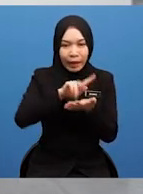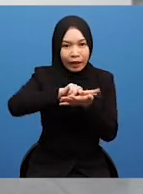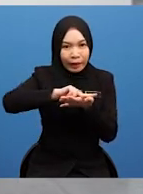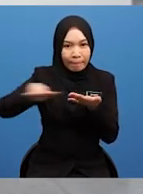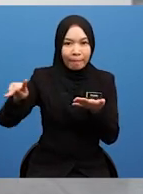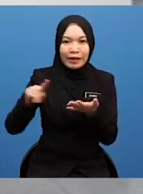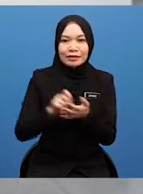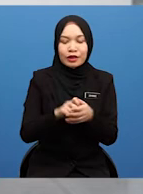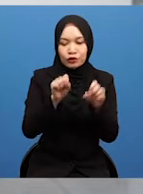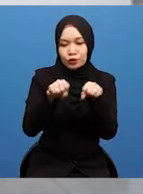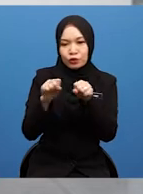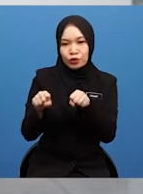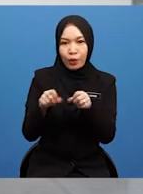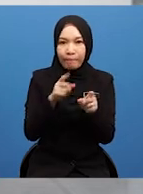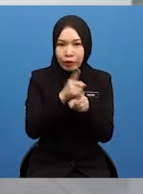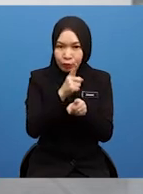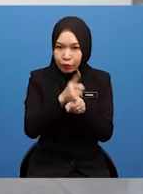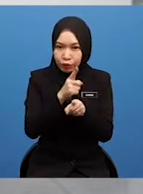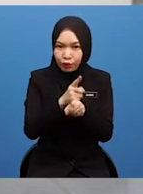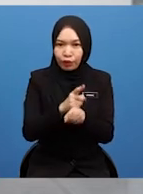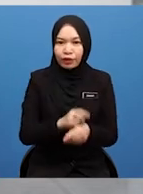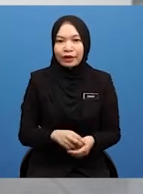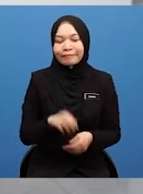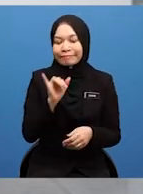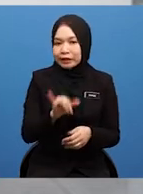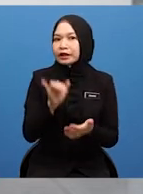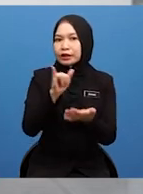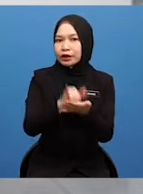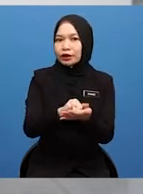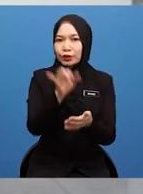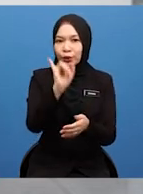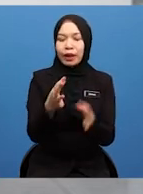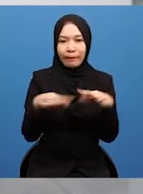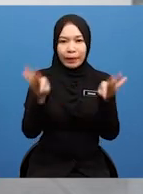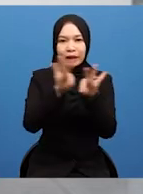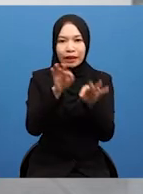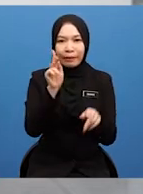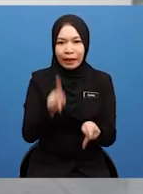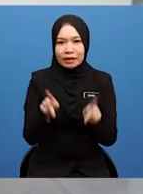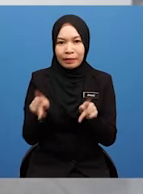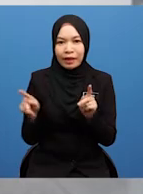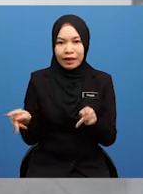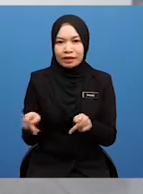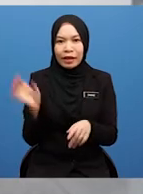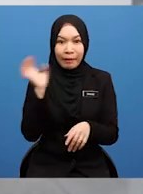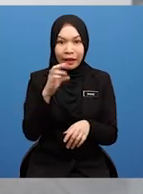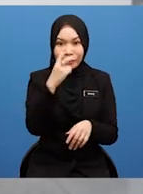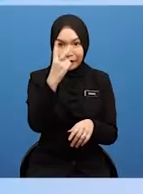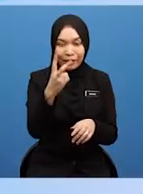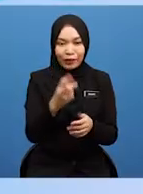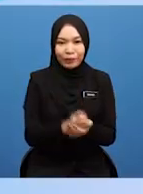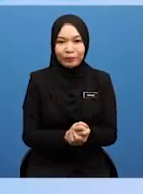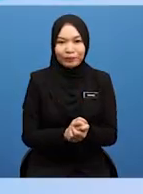nampak profesional nah yang penting Plaza Plaza Kalau ndak tahu contoh-contoh izhar semuanya kita saksikan sekarang